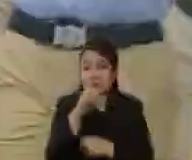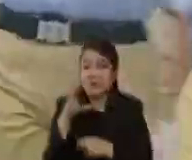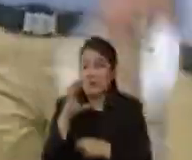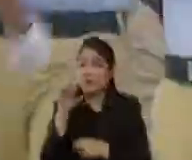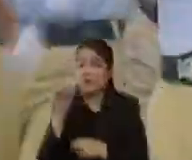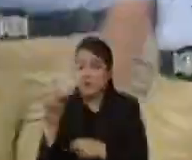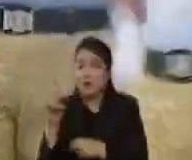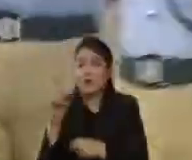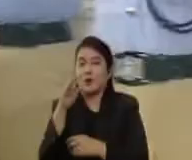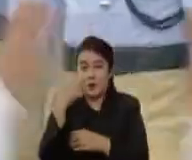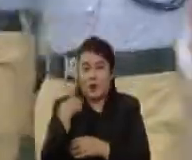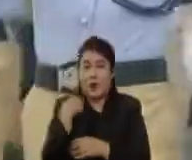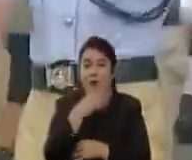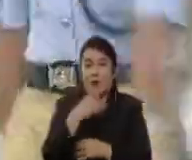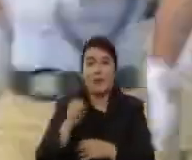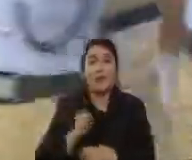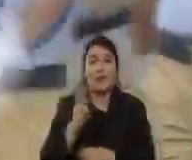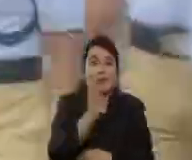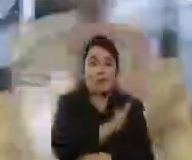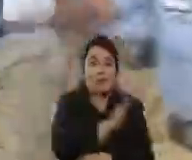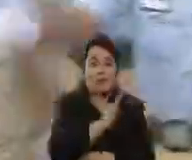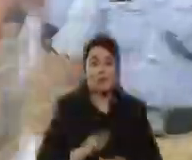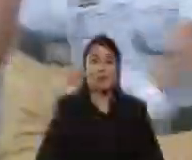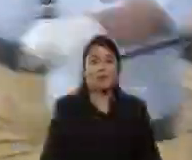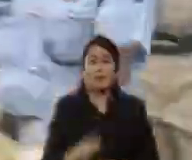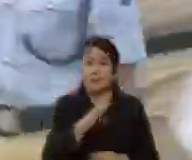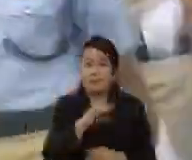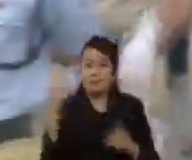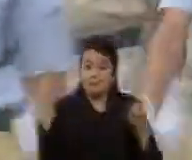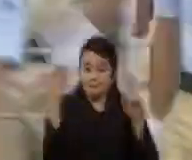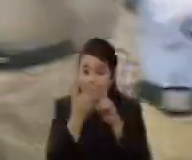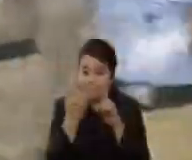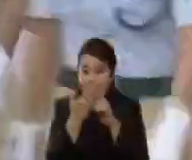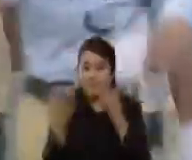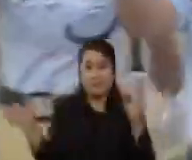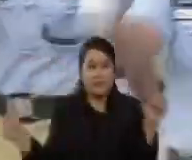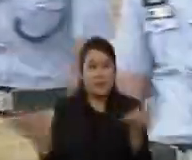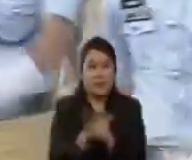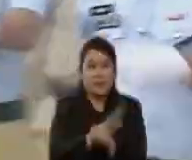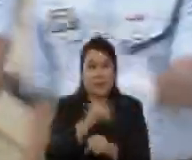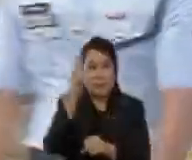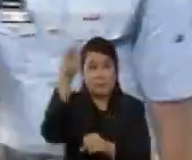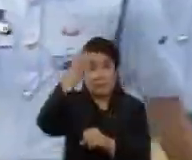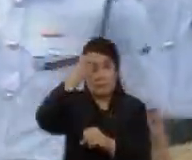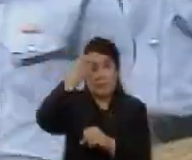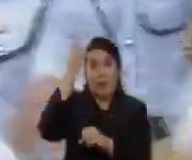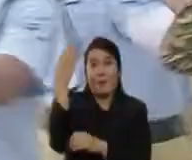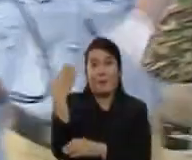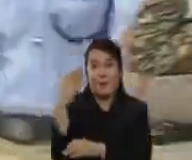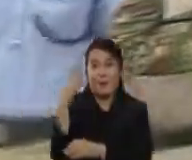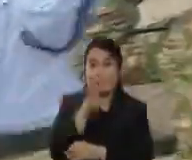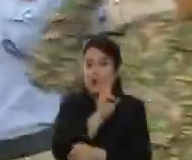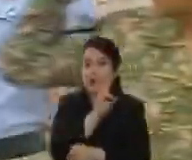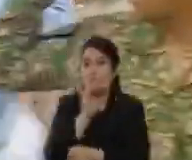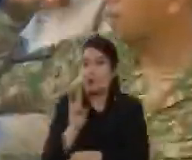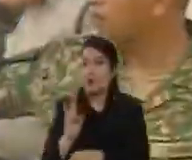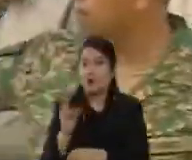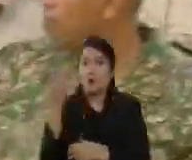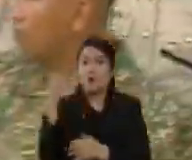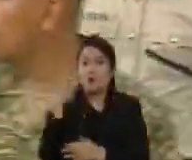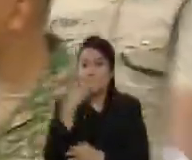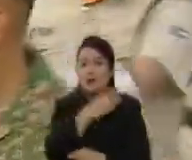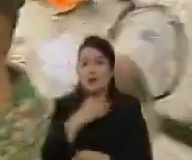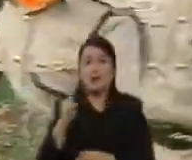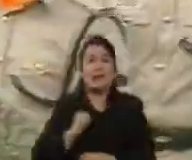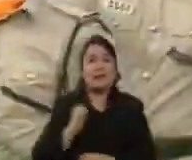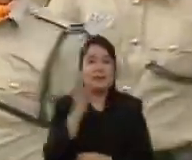101 pegawai dan anggota. Misi PBB lengkap dengan beret biru terdiri daripada 77 pegawai dan